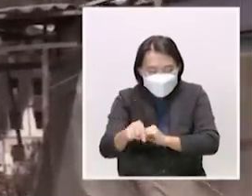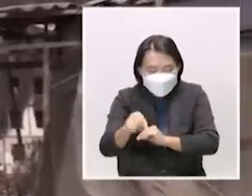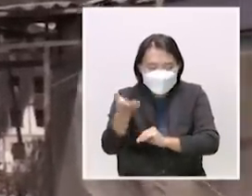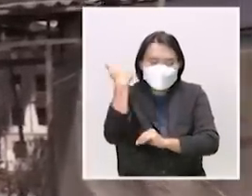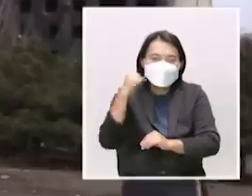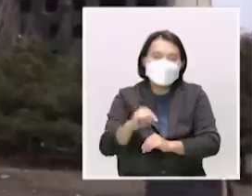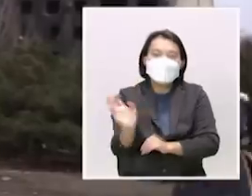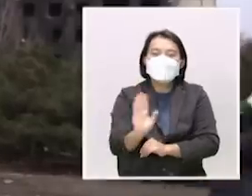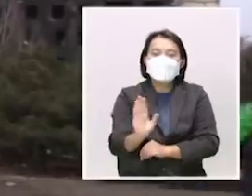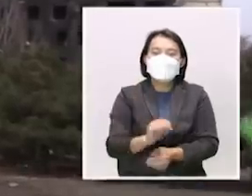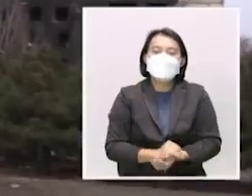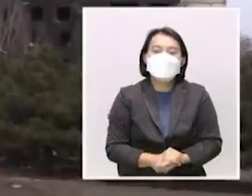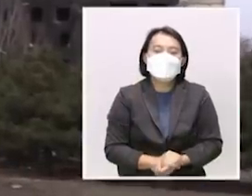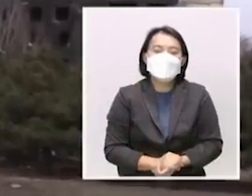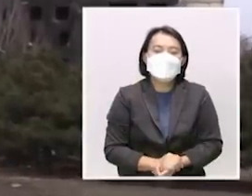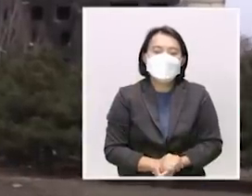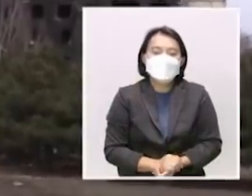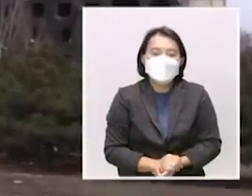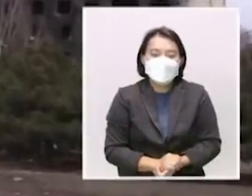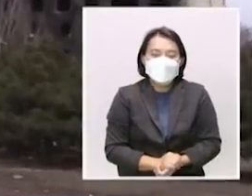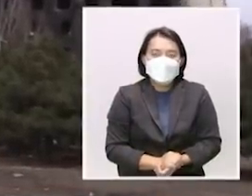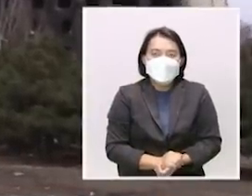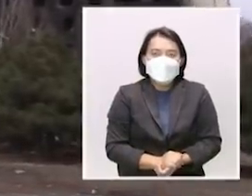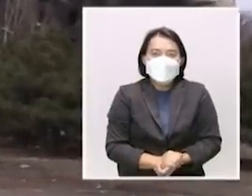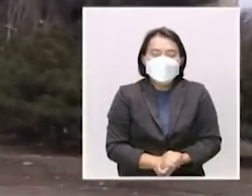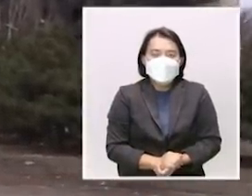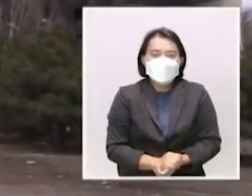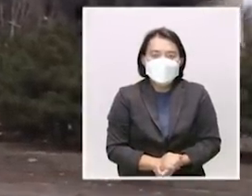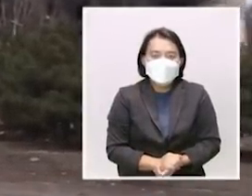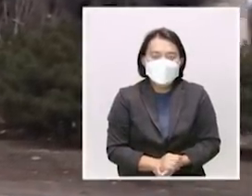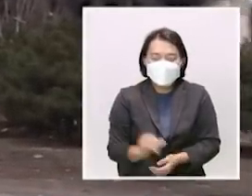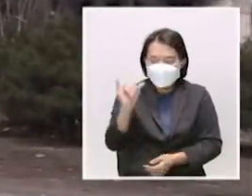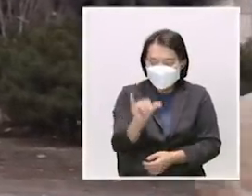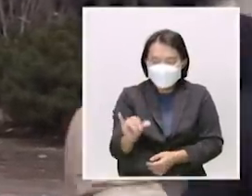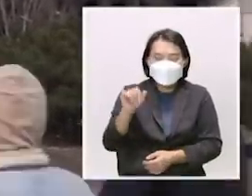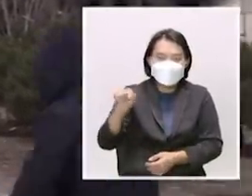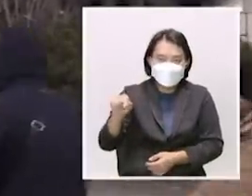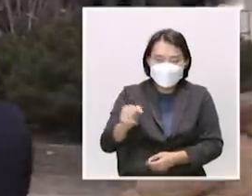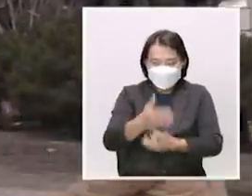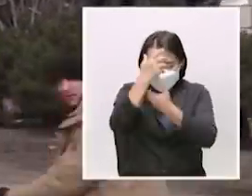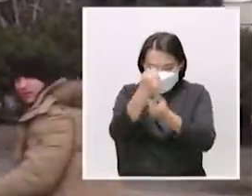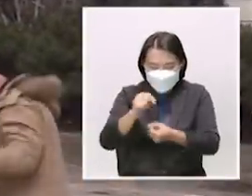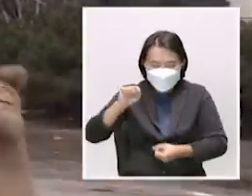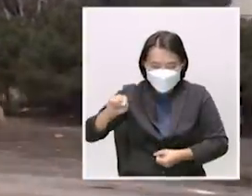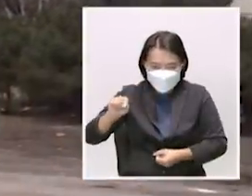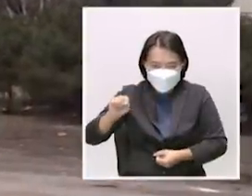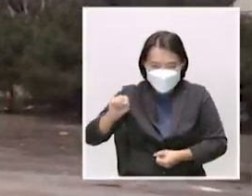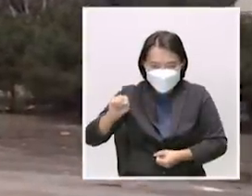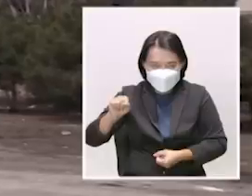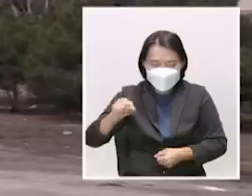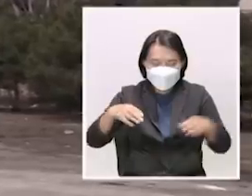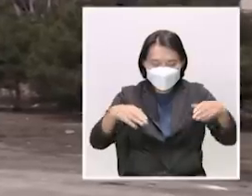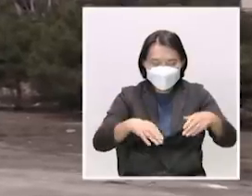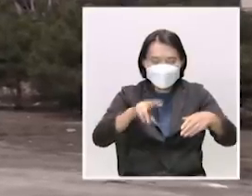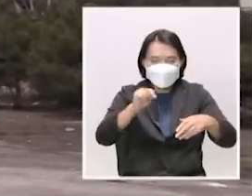น มจะเพ่งได้นอยลงสำรบ Euro Bankน่าสนใจที่ว่าทั้งสาภาพ Euro Bank ทั้งนา